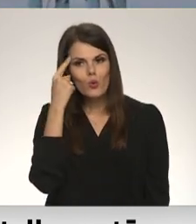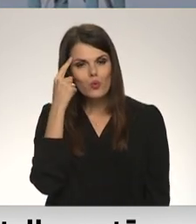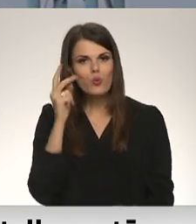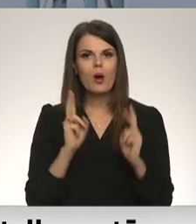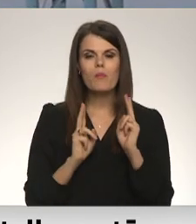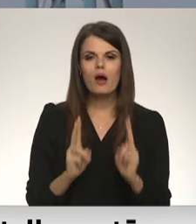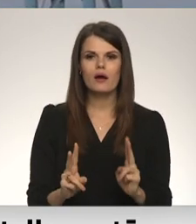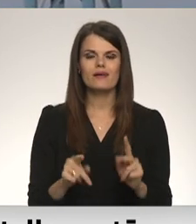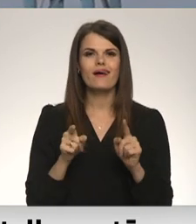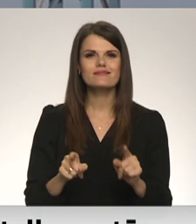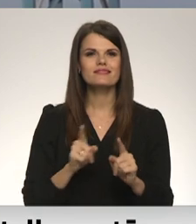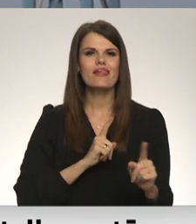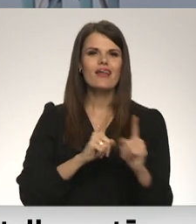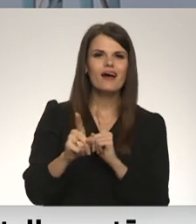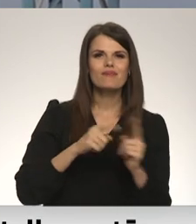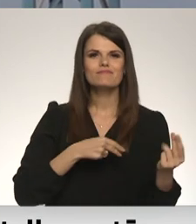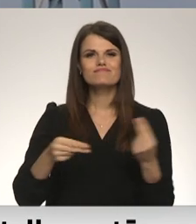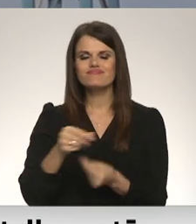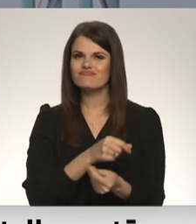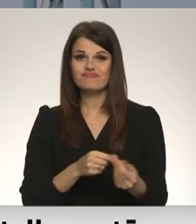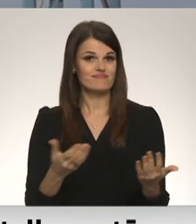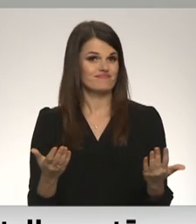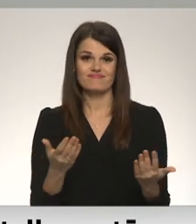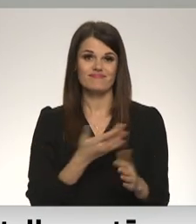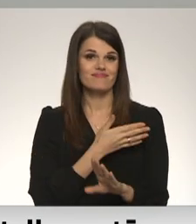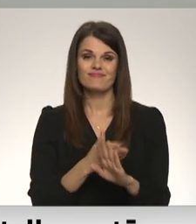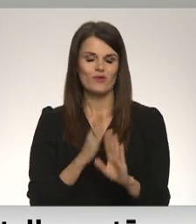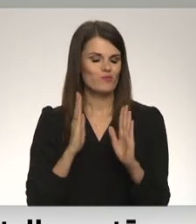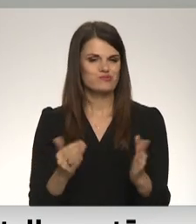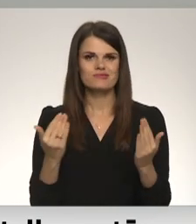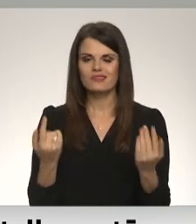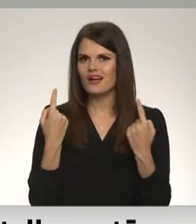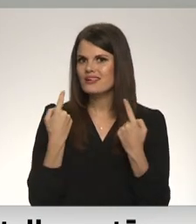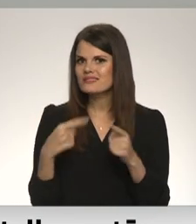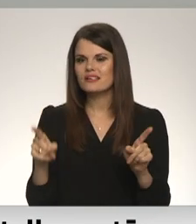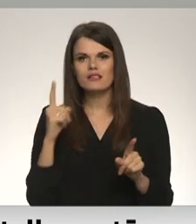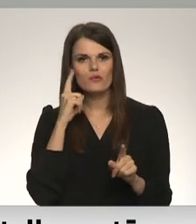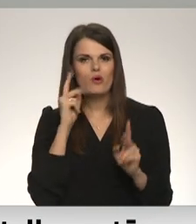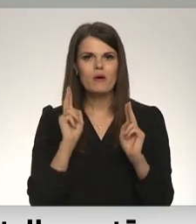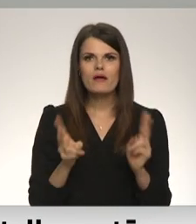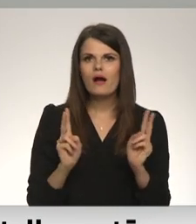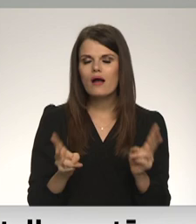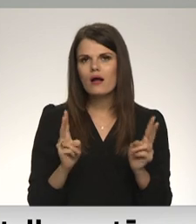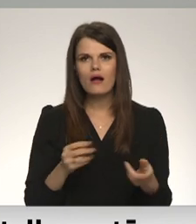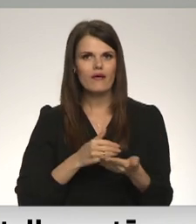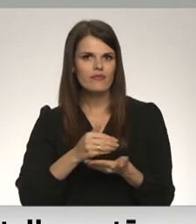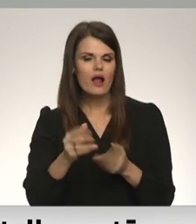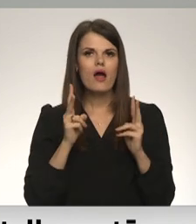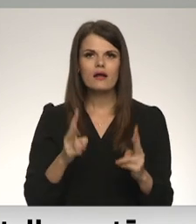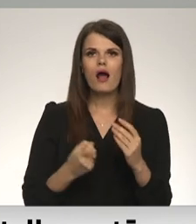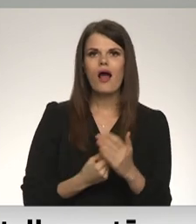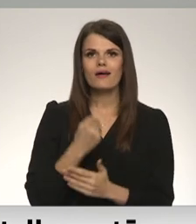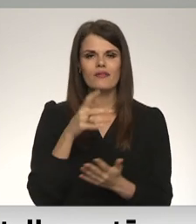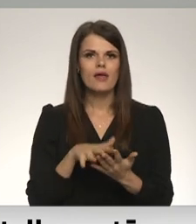tranzīts izpratnē, kas bija līdz šim, viņš ir beidzies. Tagad mums ir jādomā pilnīgi par citām vērtībām arī un par to, kā radīt